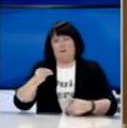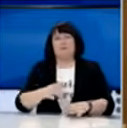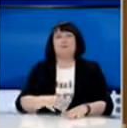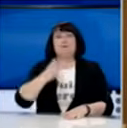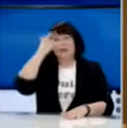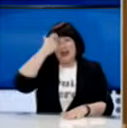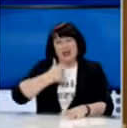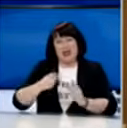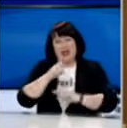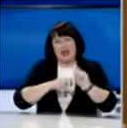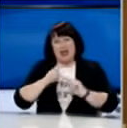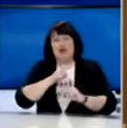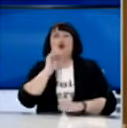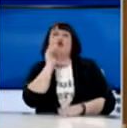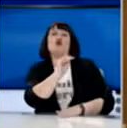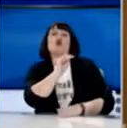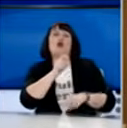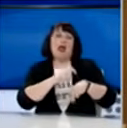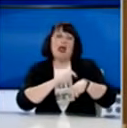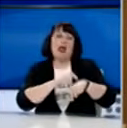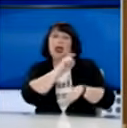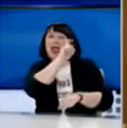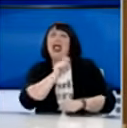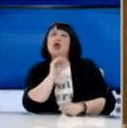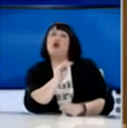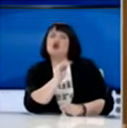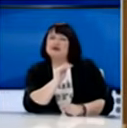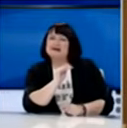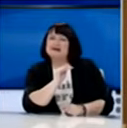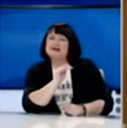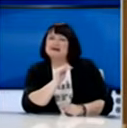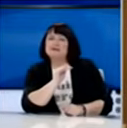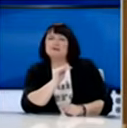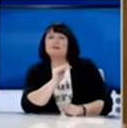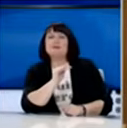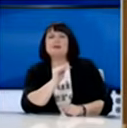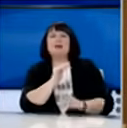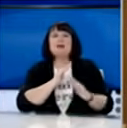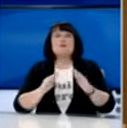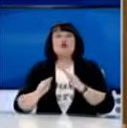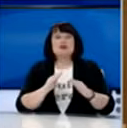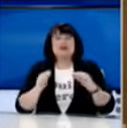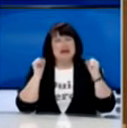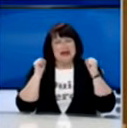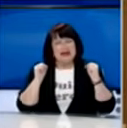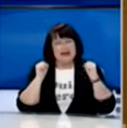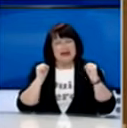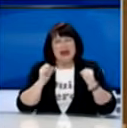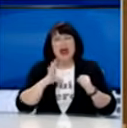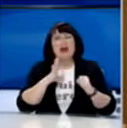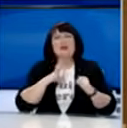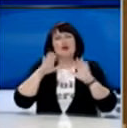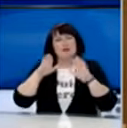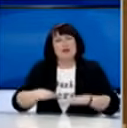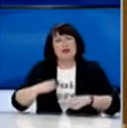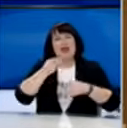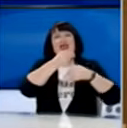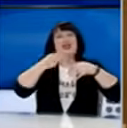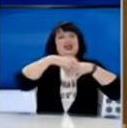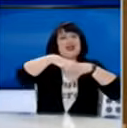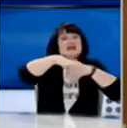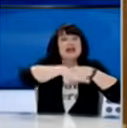Είμαι εκείνη που σας κατέθεσα επίκαιρη ερώτηση για την προστασία της υγείας των κατοίκων στη